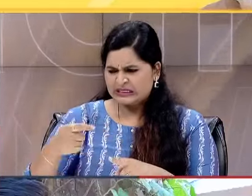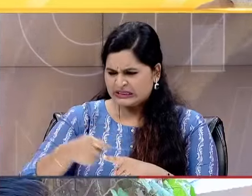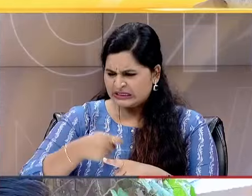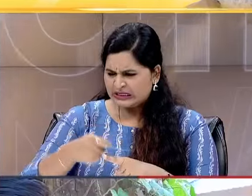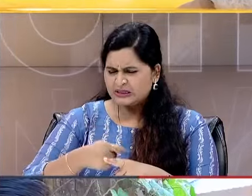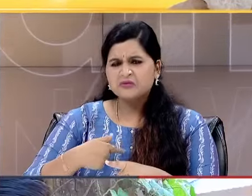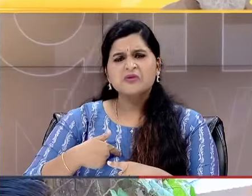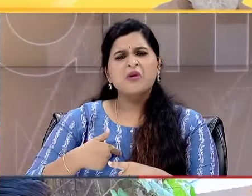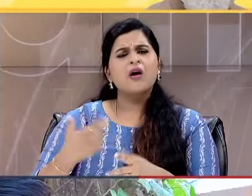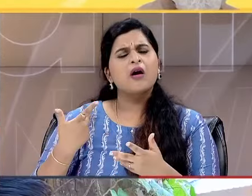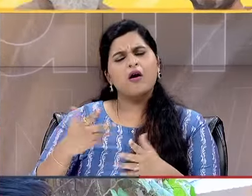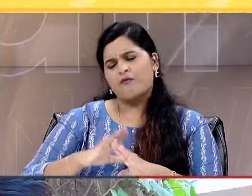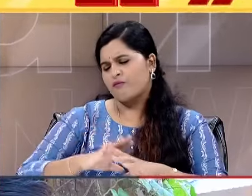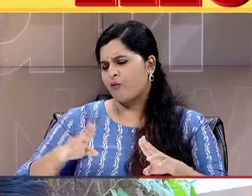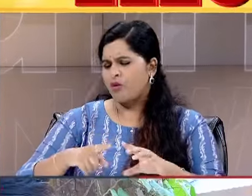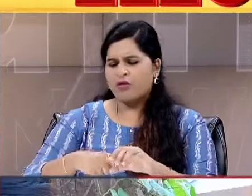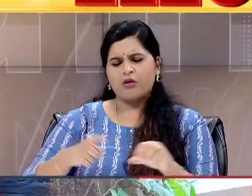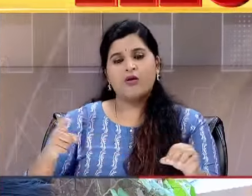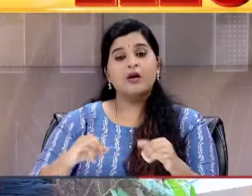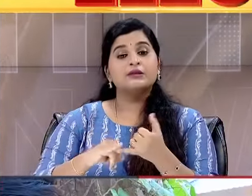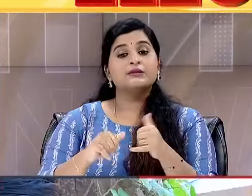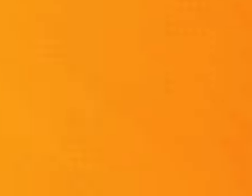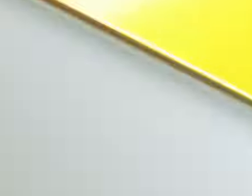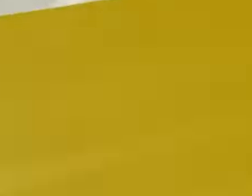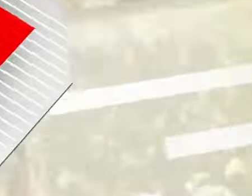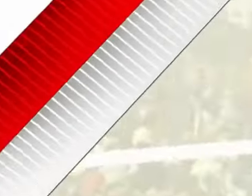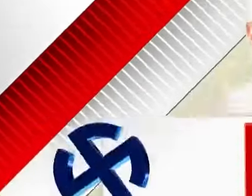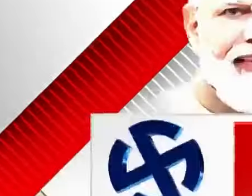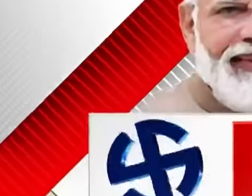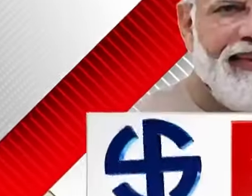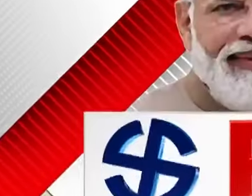എല്ലാ ബന്ധവും അവസാനിപ്പിച്ചുവെന്നും സജീവ്.